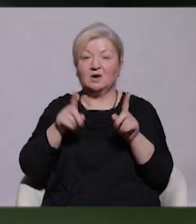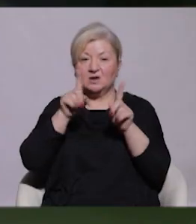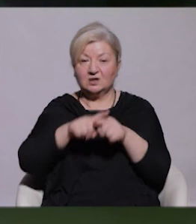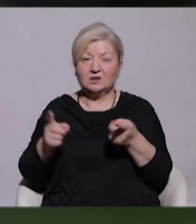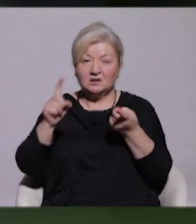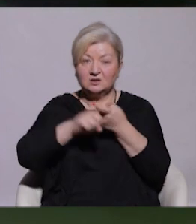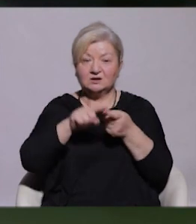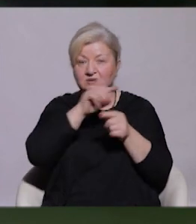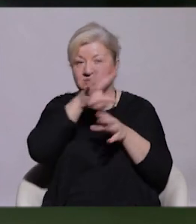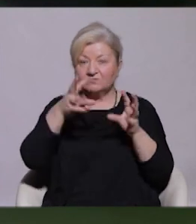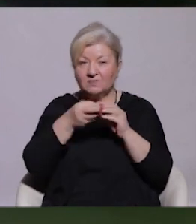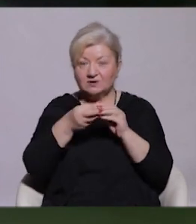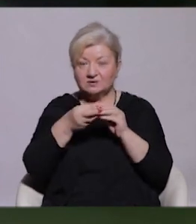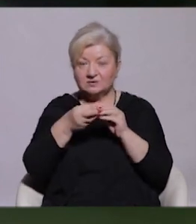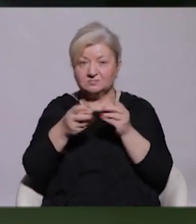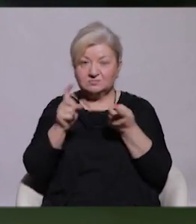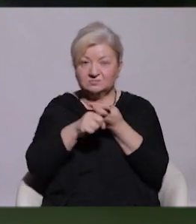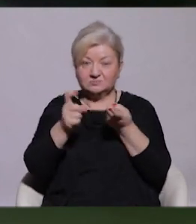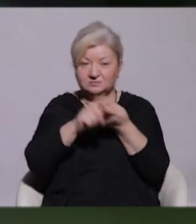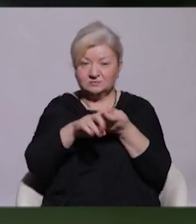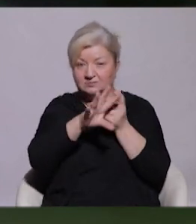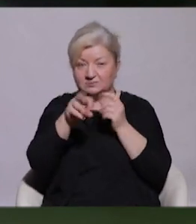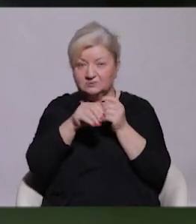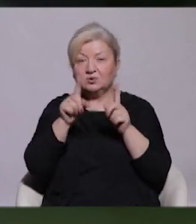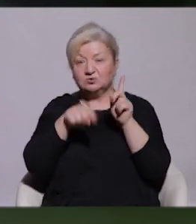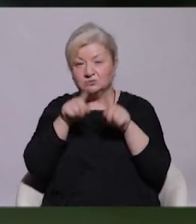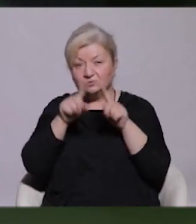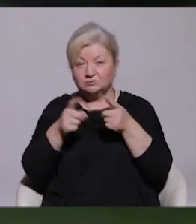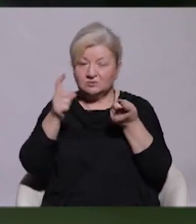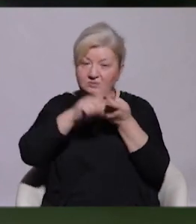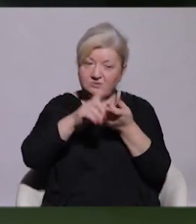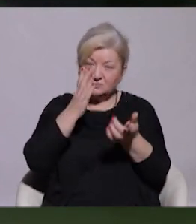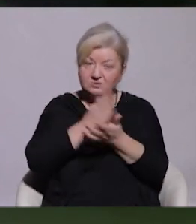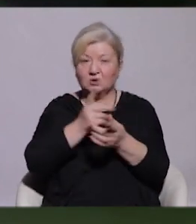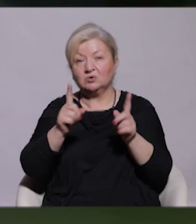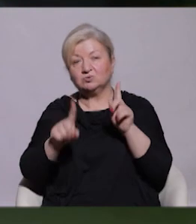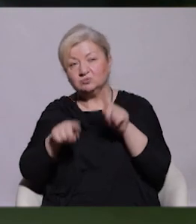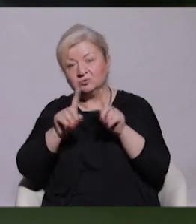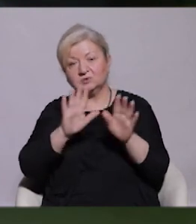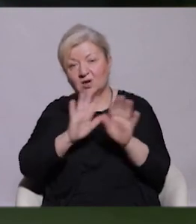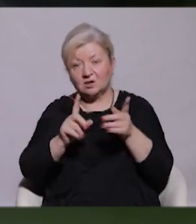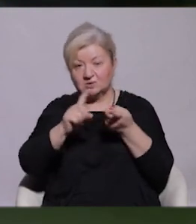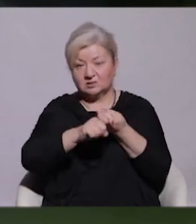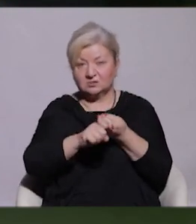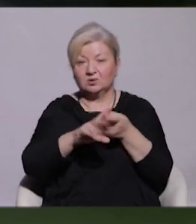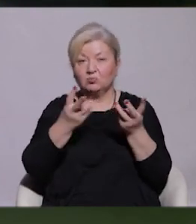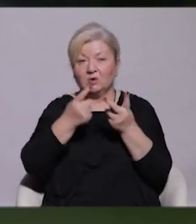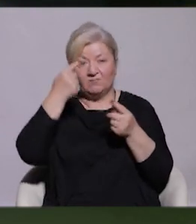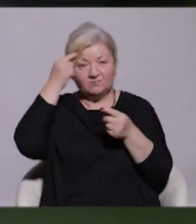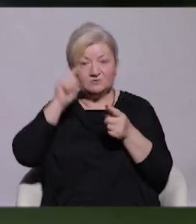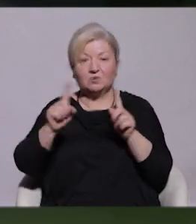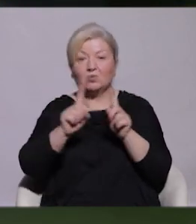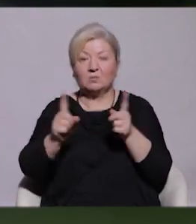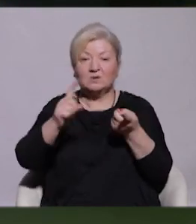დაუკავშირეთ ის სიდიდეები ერთმანეთს. ზოგიერთი დაკავშირებულია, ზოგიერთი არ არის დაკავშირებული და ეს უნდა